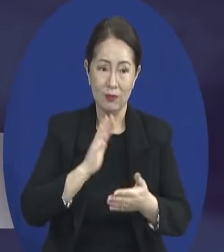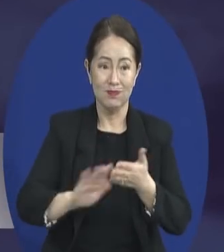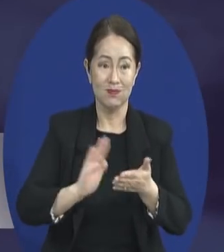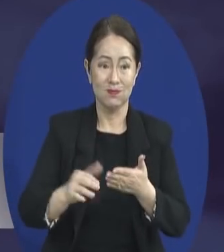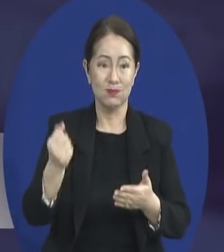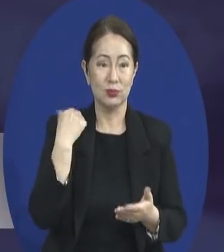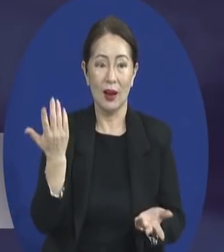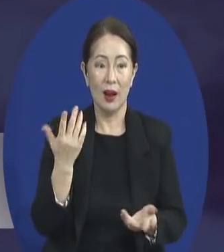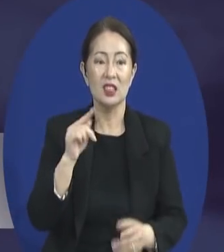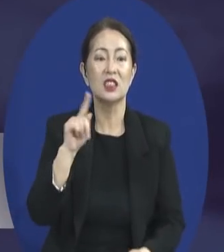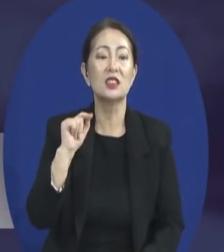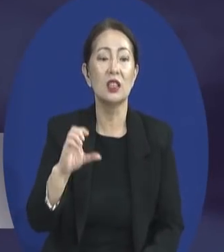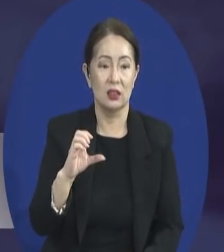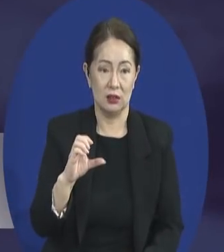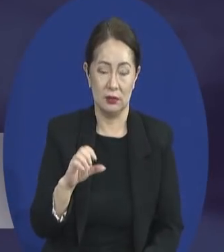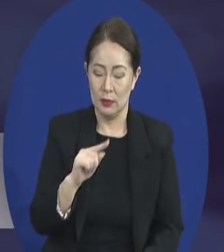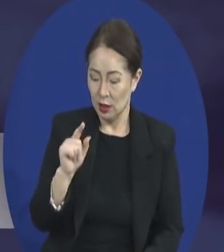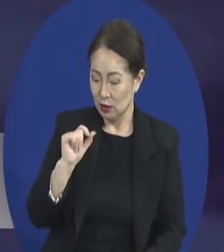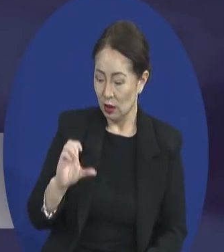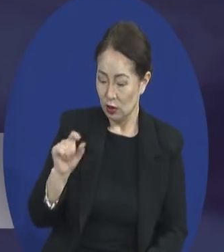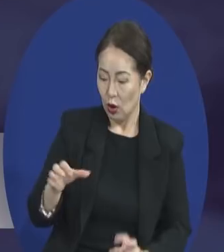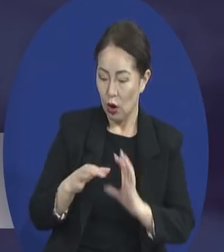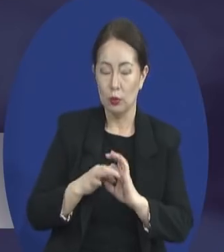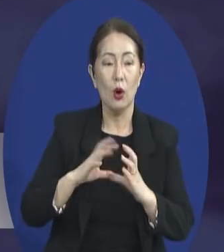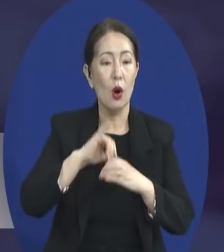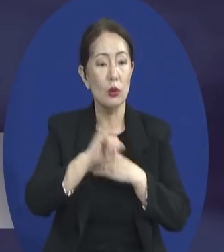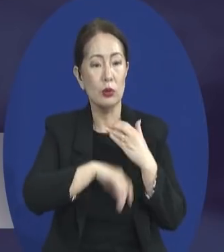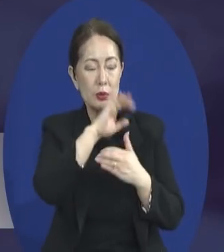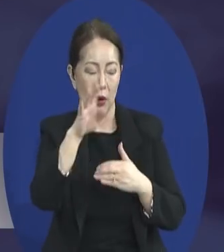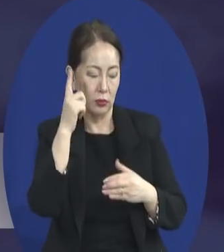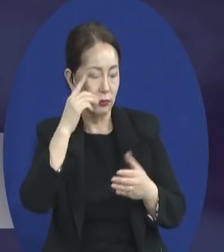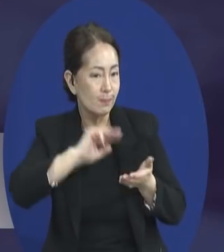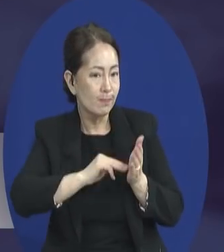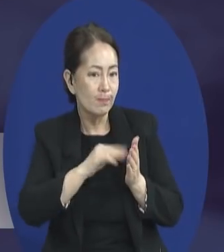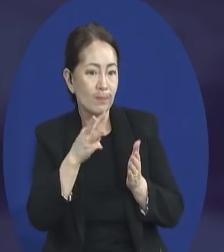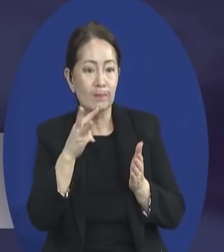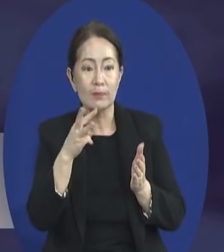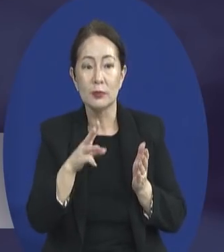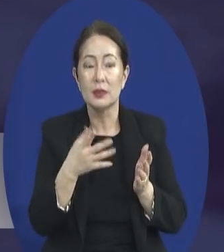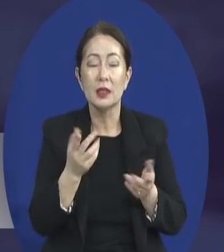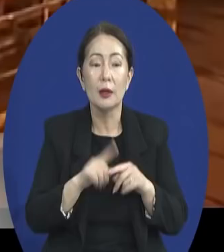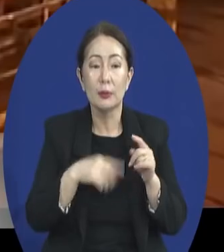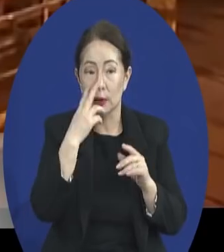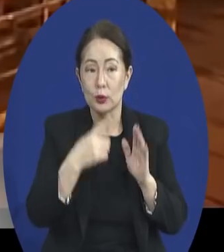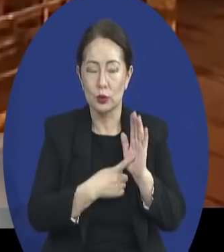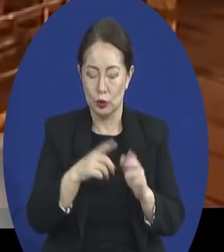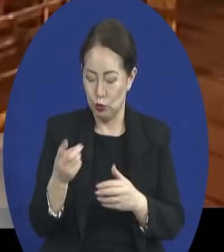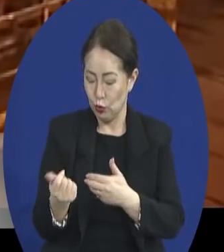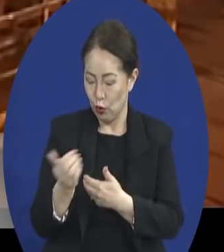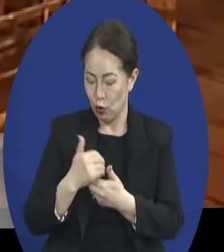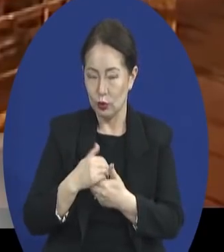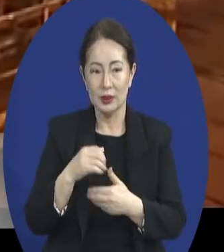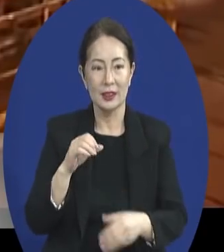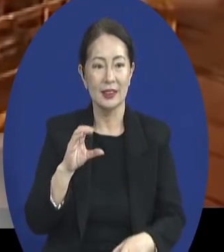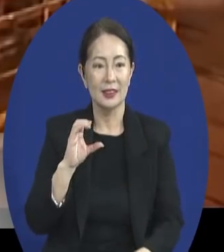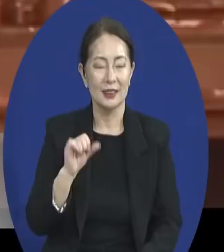цэсийн баяжмлын тухайд 2022 онд олон улсын байгууллагуудаас ямар таамгийг төвшүүлснэг одоо та бүхэнд хүргэе. Гэтэр хөрөнгө оруулалтын Goldman Sachs банк 2022